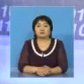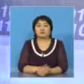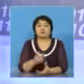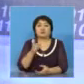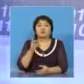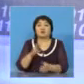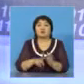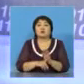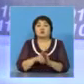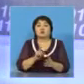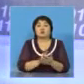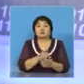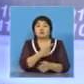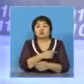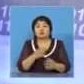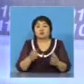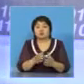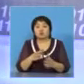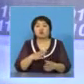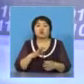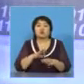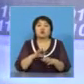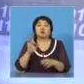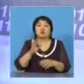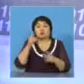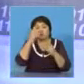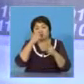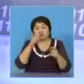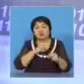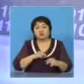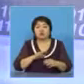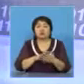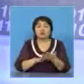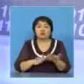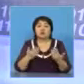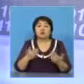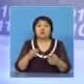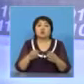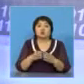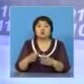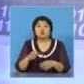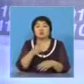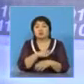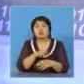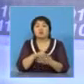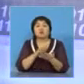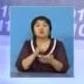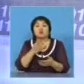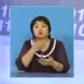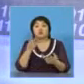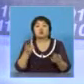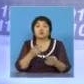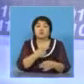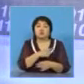Бірінші қаңтардан басталатын міндетті медициналық сақтандыру жүйесі туралы ақпараттандыру жұмыстары жалғасуда. Учаскелік емханаға тіркелмегендер